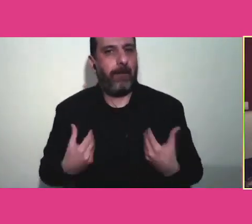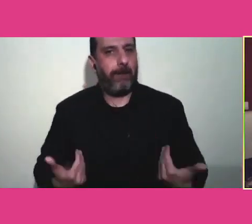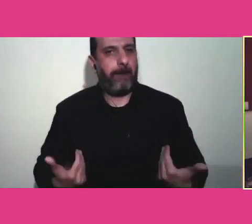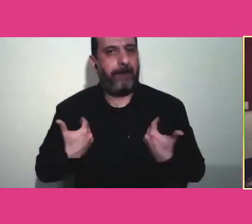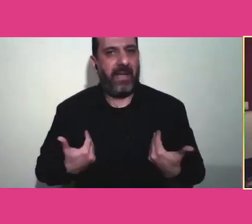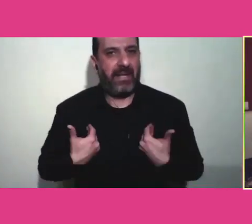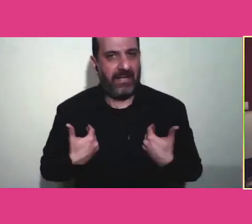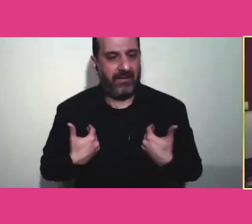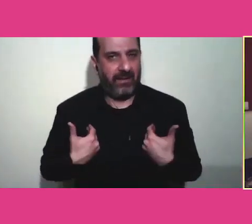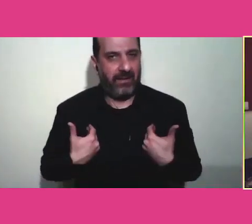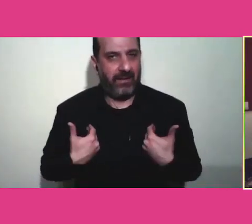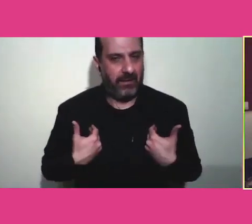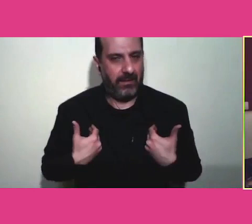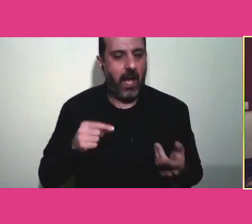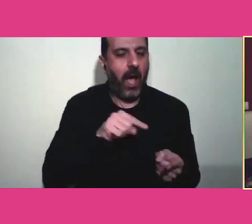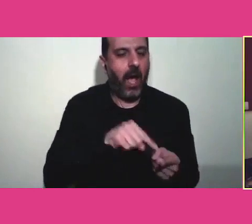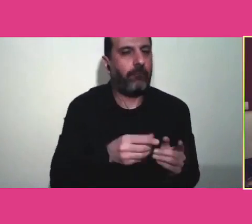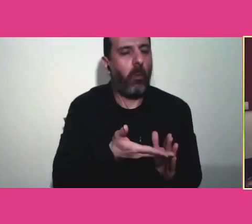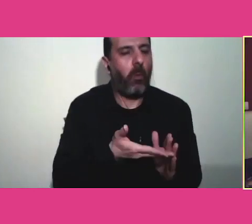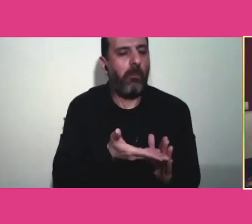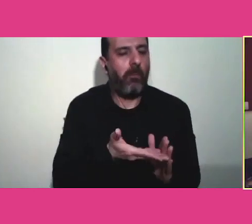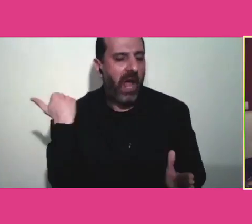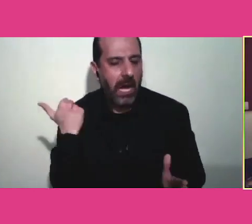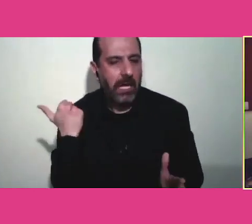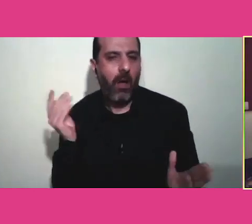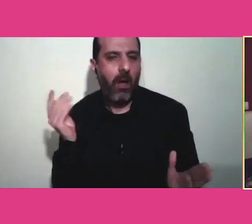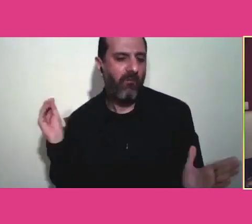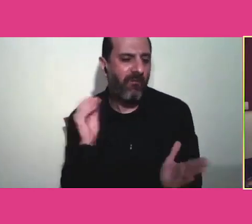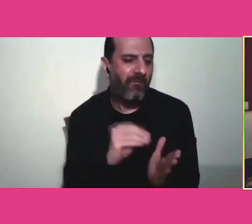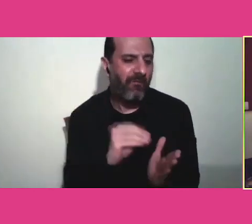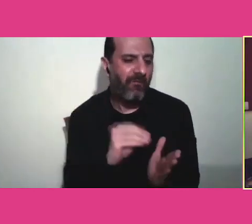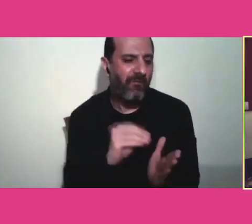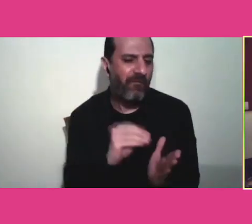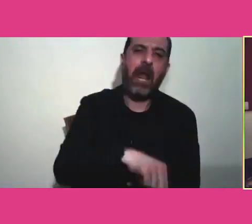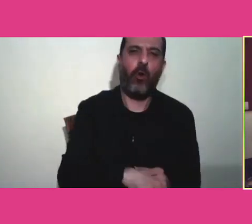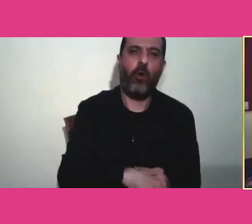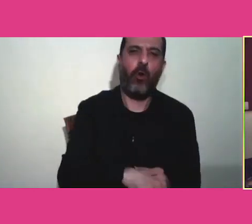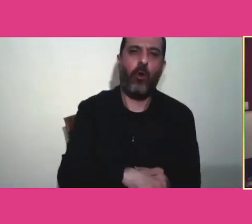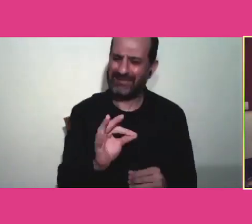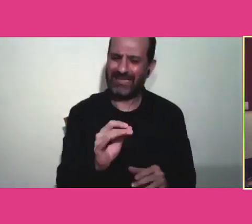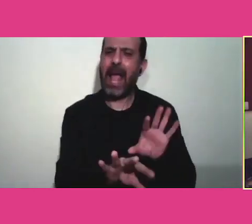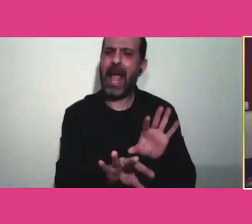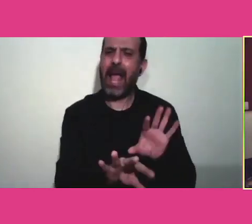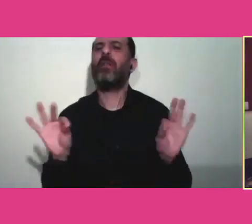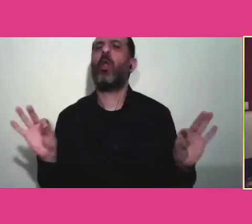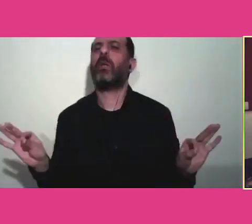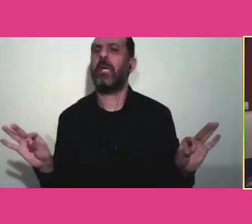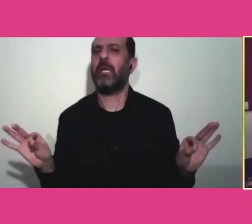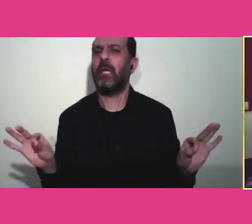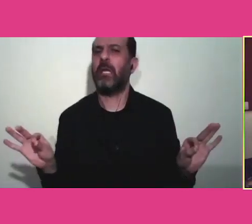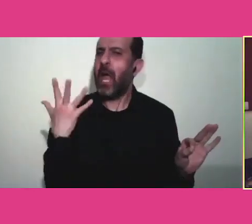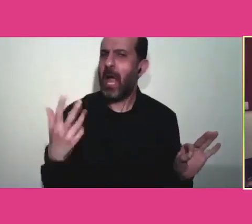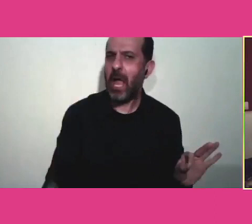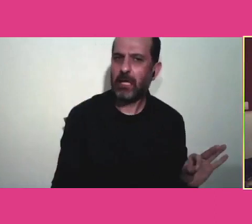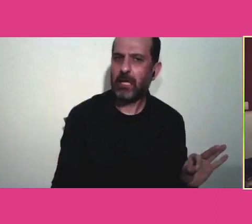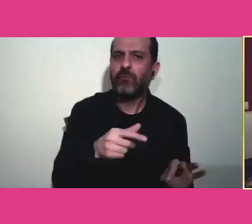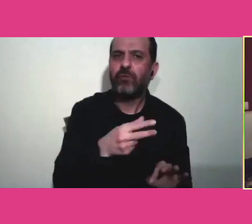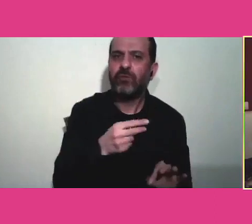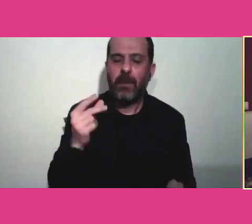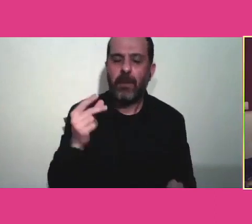για να παραλυφθεί αυτό το κομμάτι και να αντικατασταθεί με κάτι άλλο, και αυτό οδηγούσε στους παίκτες στο να νιώθουν ότι ήταν βυθισμένοι στην εμπειρία του παιχνιδιού.